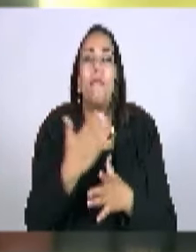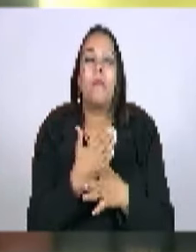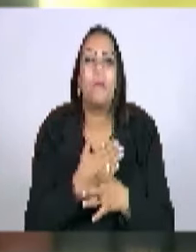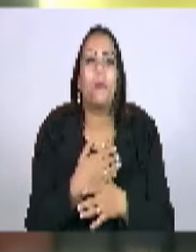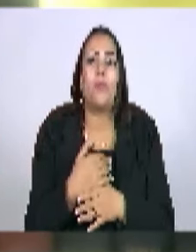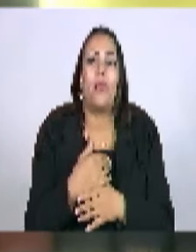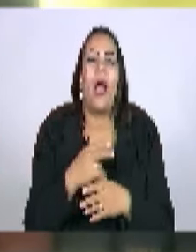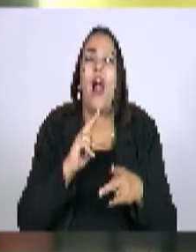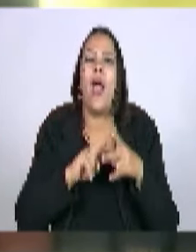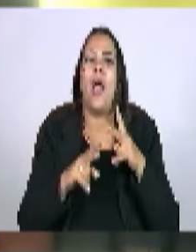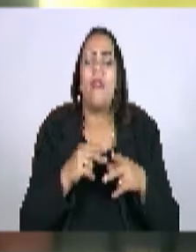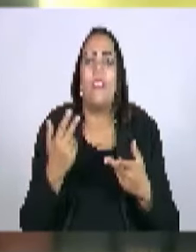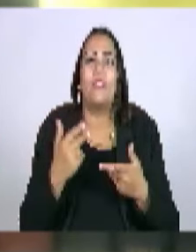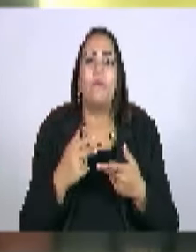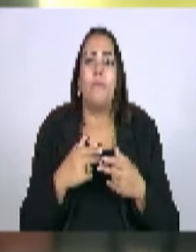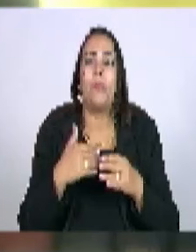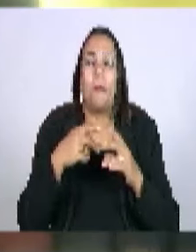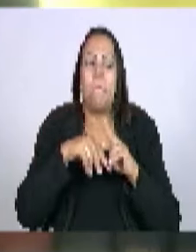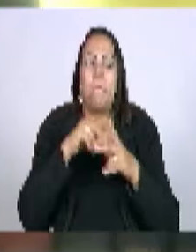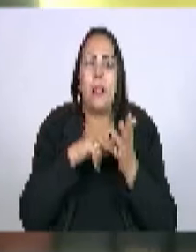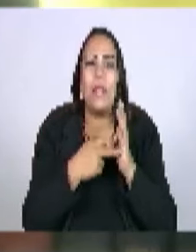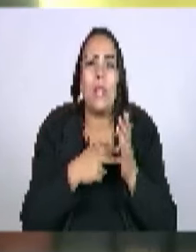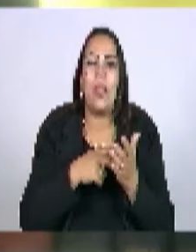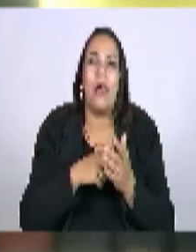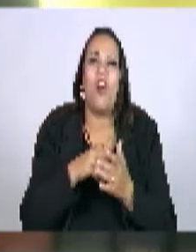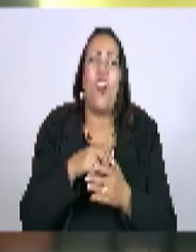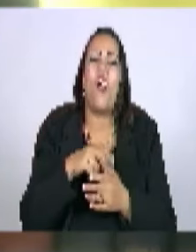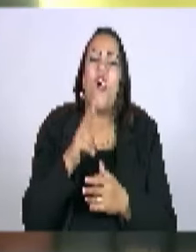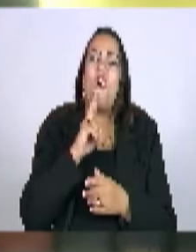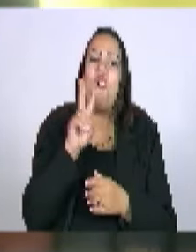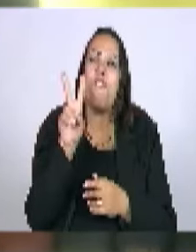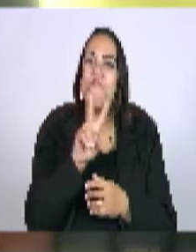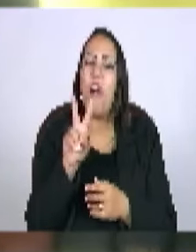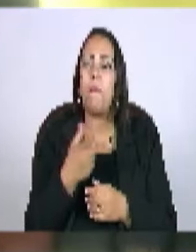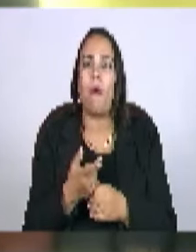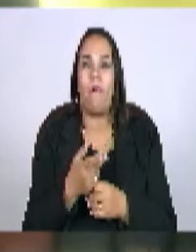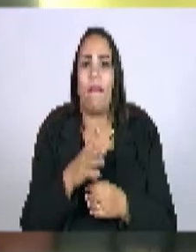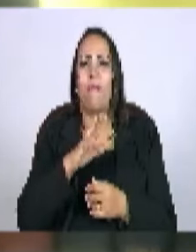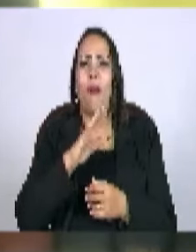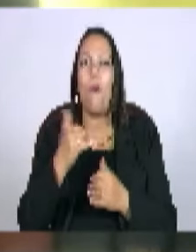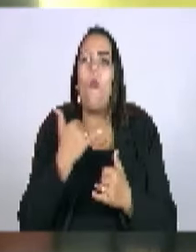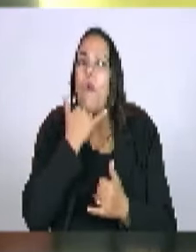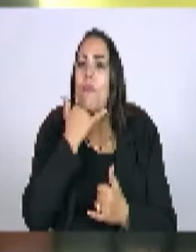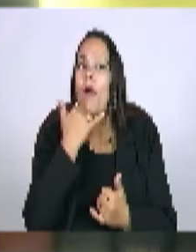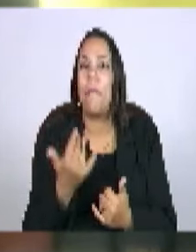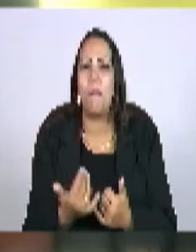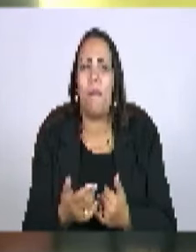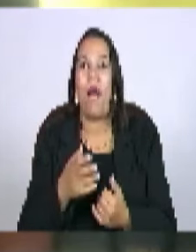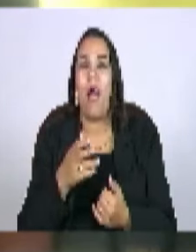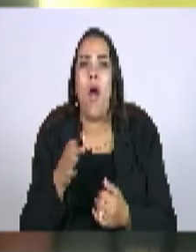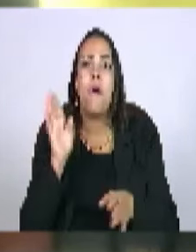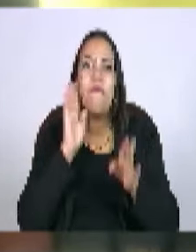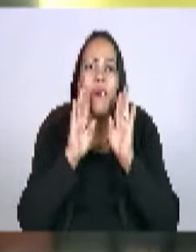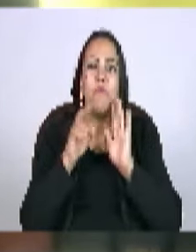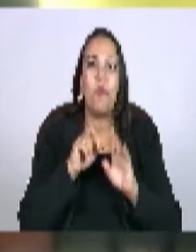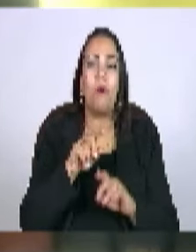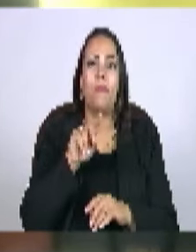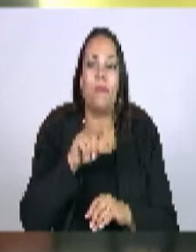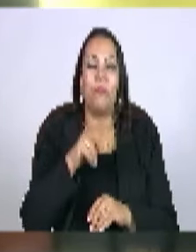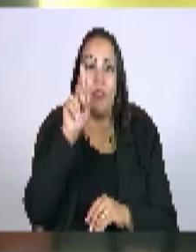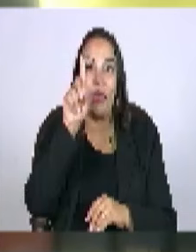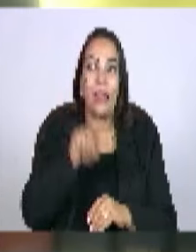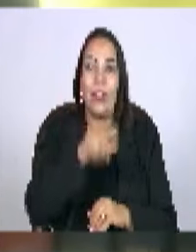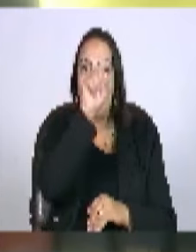الاتصال الالكتروني يعني زي الفايبر والواتساب ومش عارف حاجات من هذا القبيل عشان ما يدفع